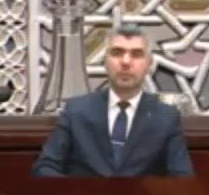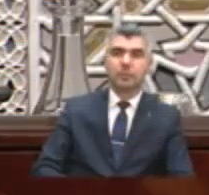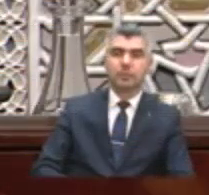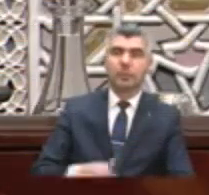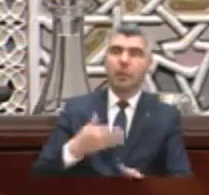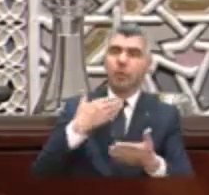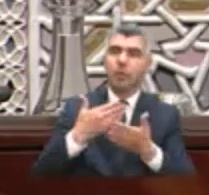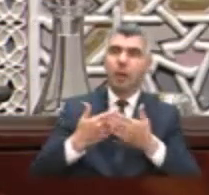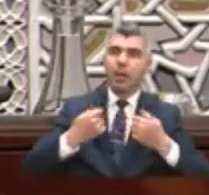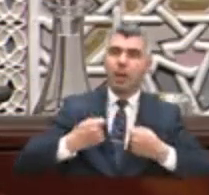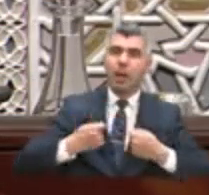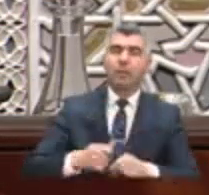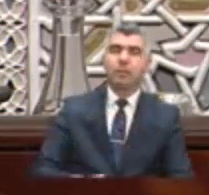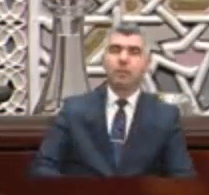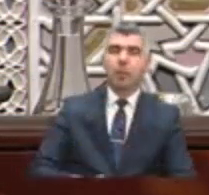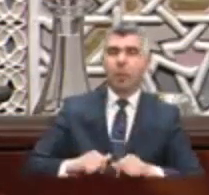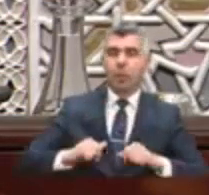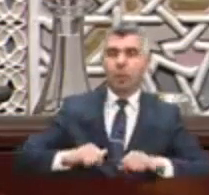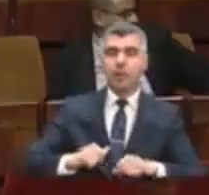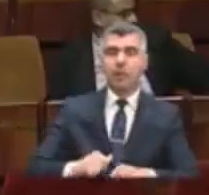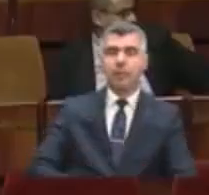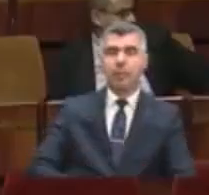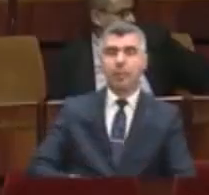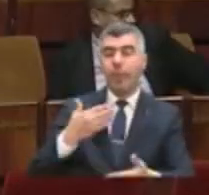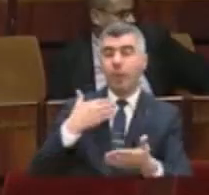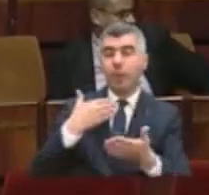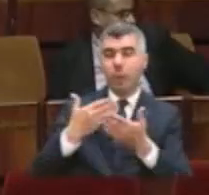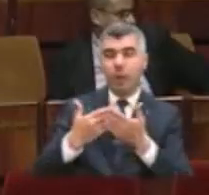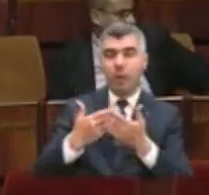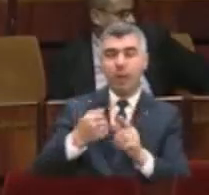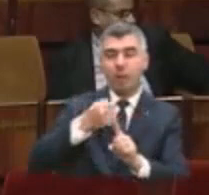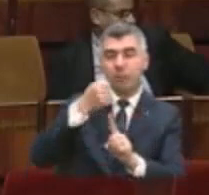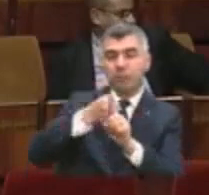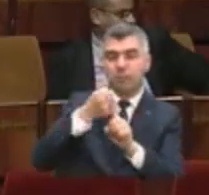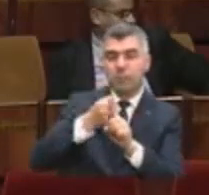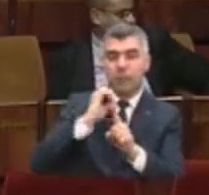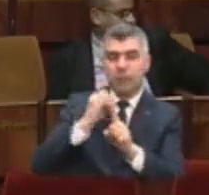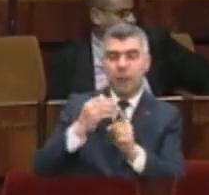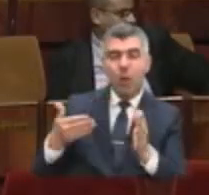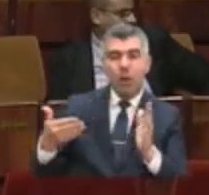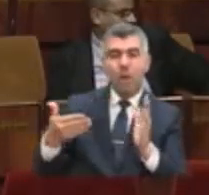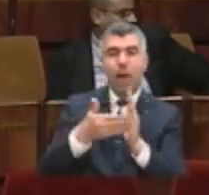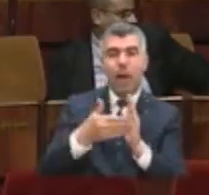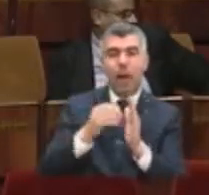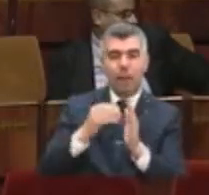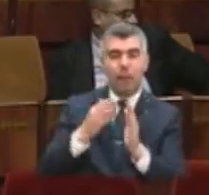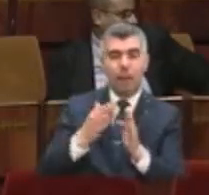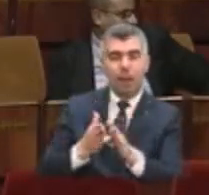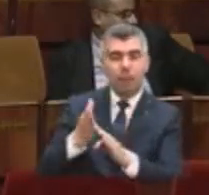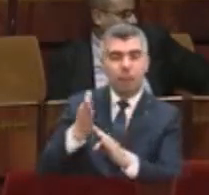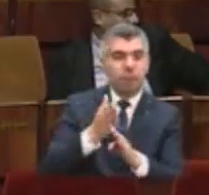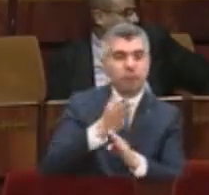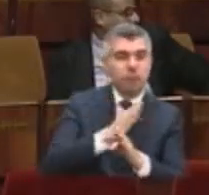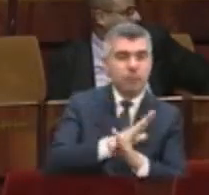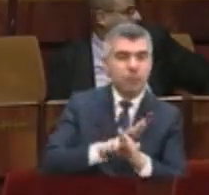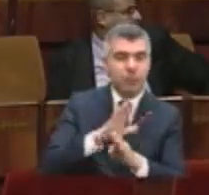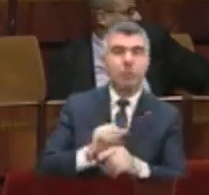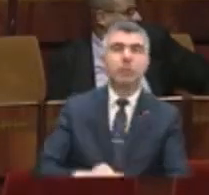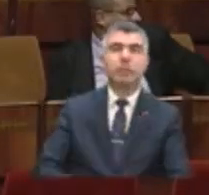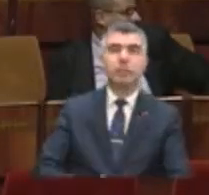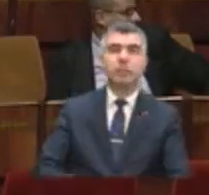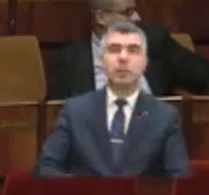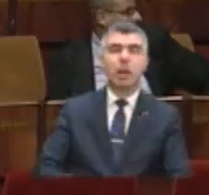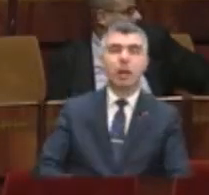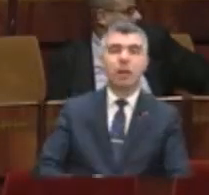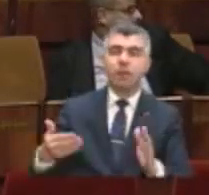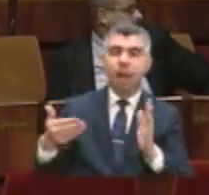شكرا. شكرا سيد الرئيس. سيد الوزير، كنشكركم على المجهودات اللي كتقوموا بها، واخرها هو الزيارات الميدانية. طبعا اخر هذه الزيارات